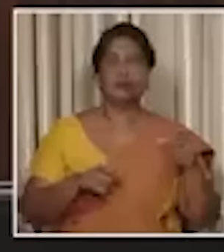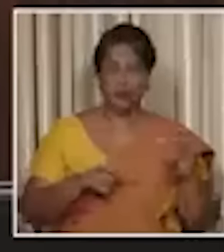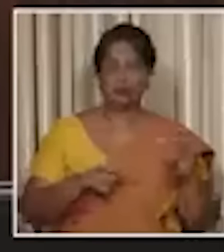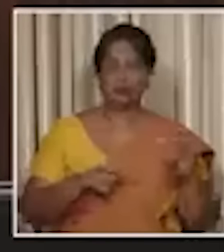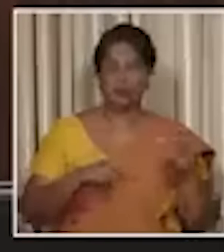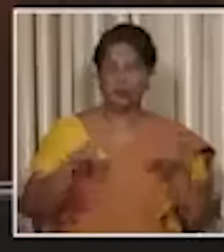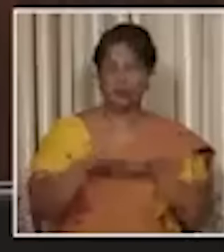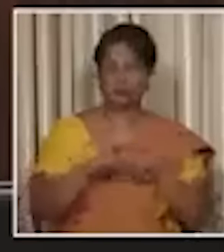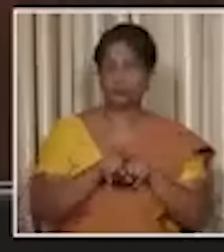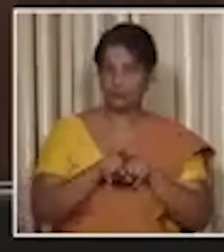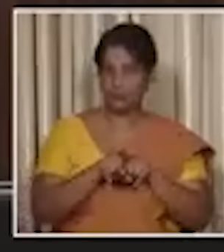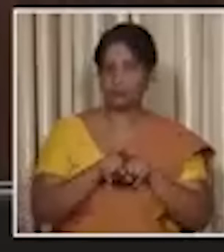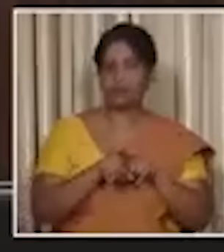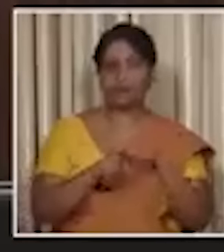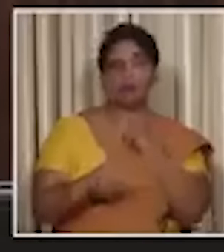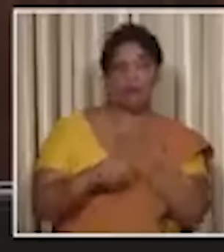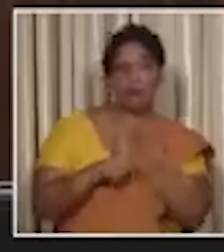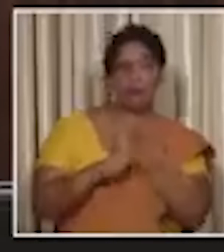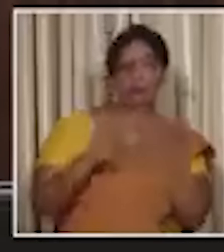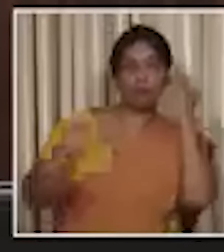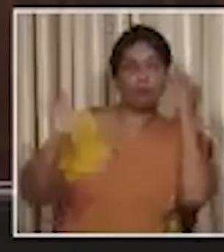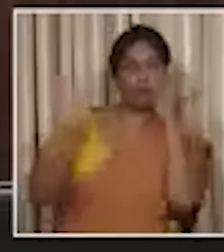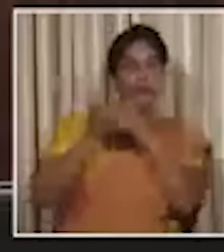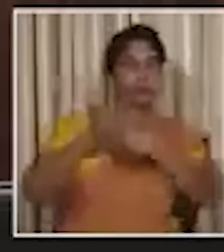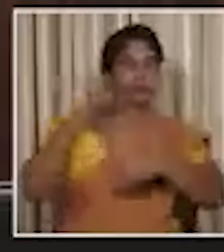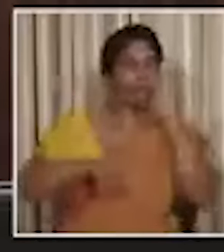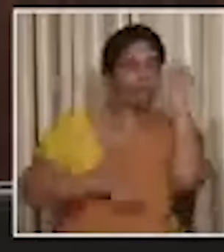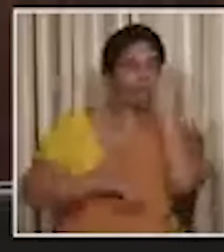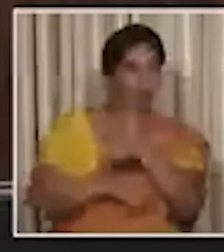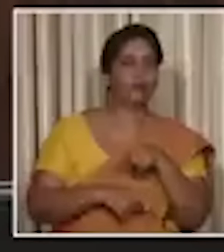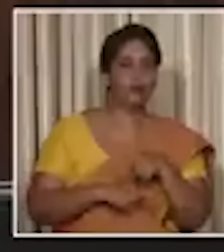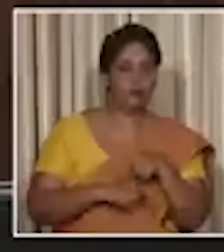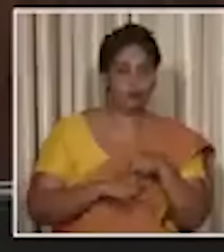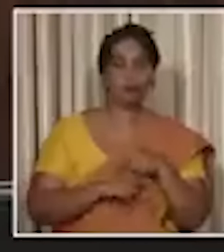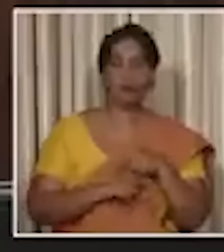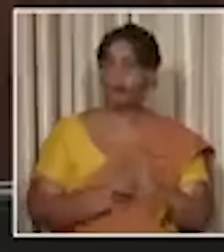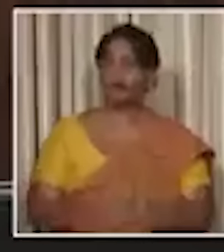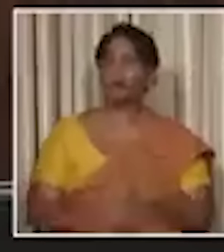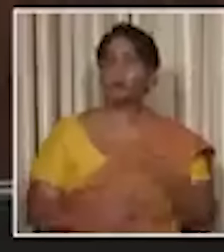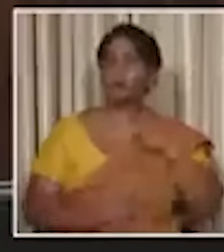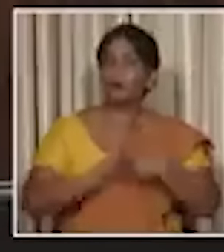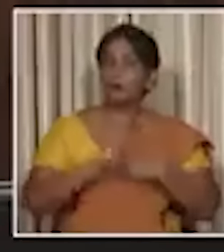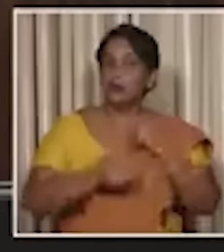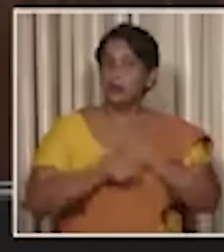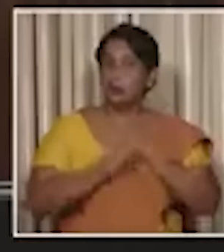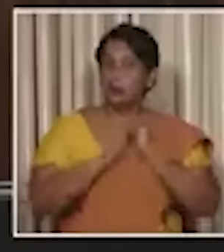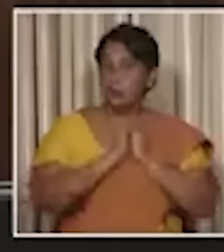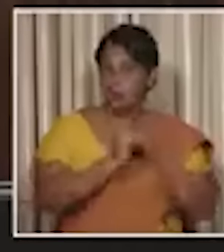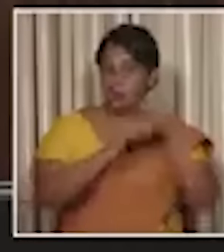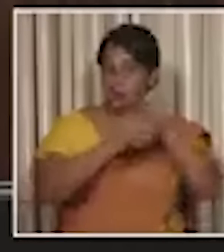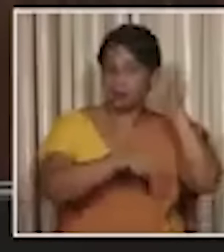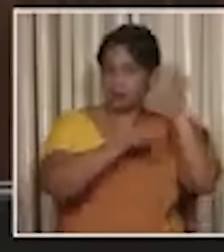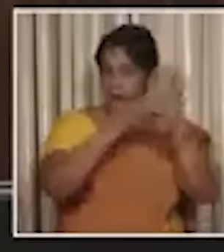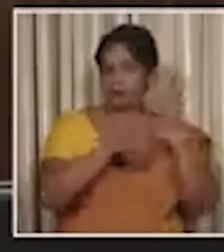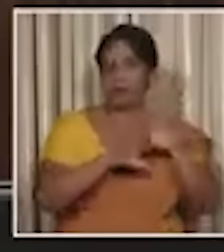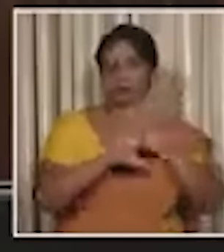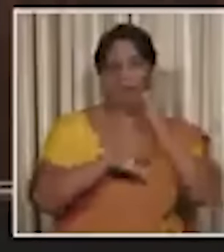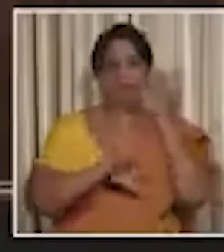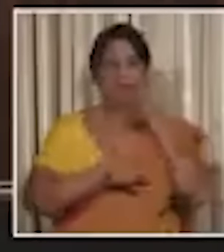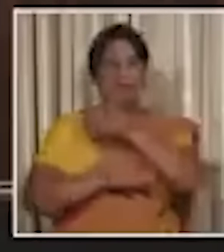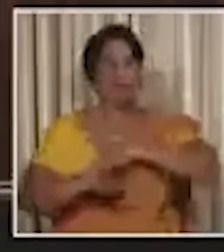ප්‍රමාණයක් ආණ්ඩුවක් වෙත ඡන්දෙ දීපු මැතිවරණයක් මේක. අපේ රටේ රාජ්‍ය සේවයේ කෙරෙහි පොදු ජනතාවගේ